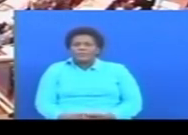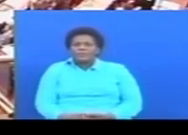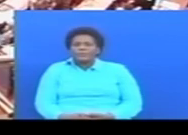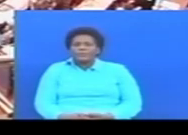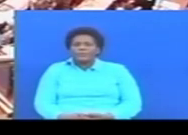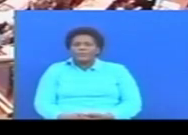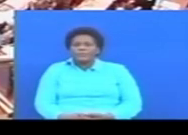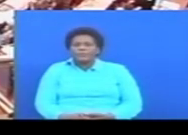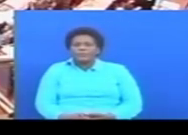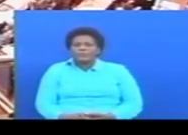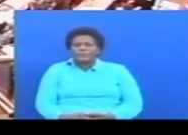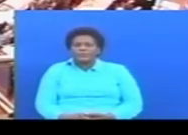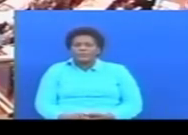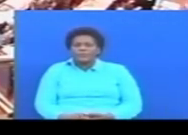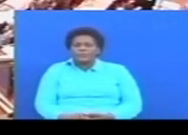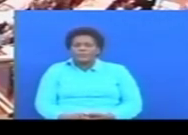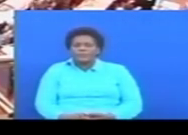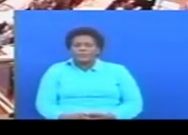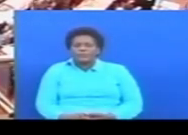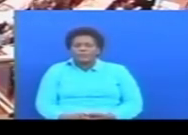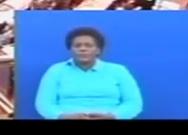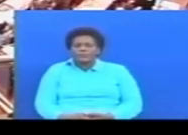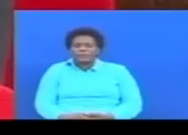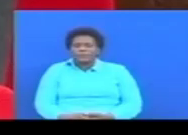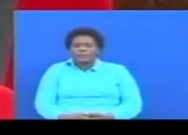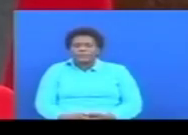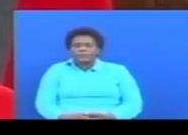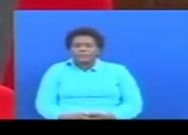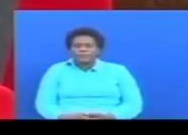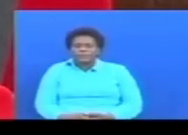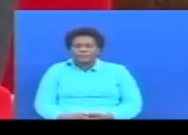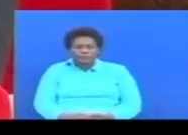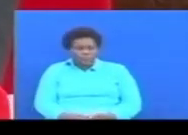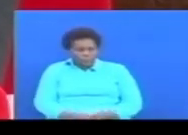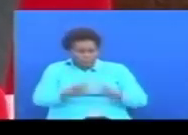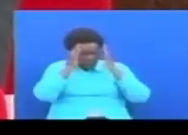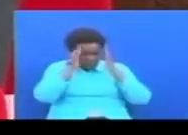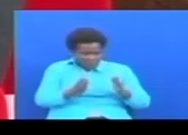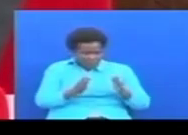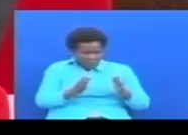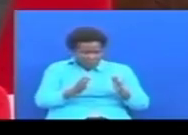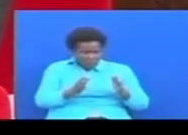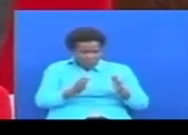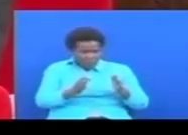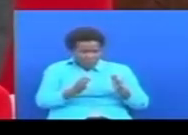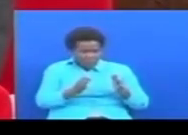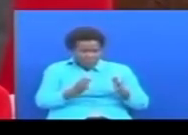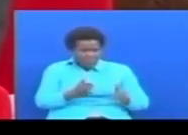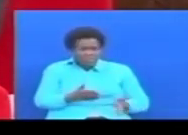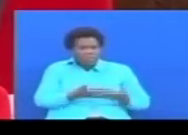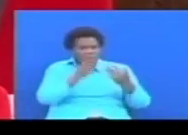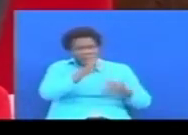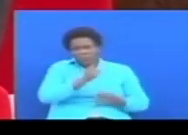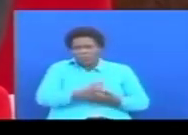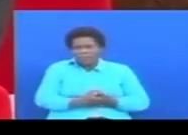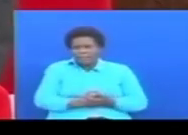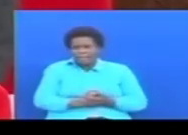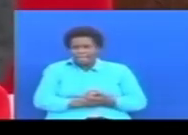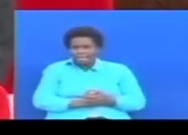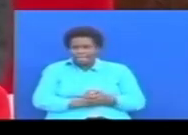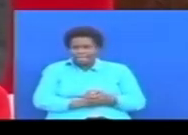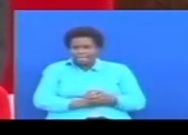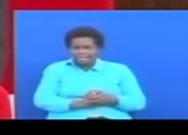Mheshimiwa Naibu Spika, kwa niaba ya Waziri wa Ujenzi, Uchukuzi na Mawasiliano, ambako maswali ya Mheshimiwa Mwamoto yamelenga,